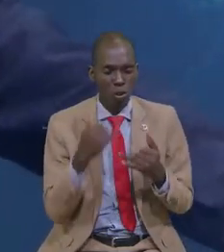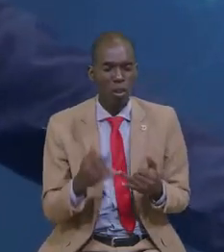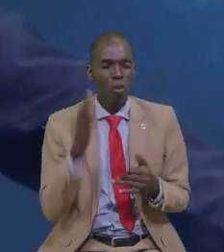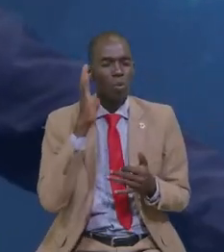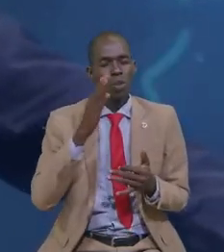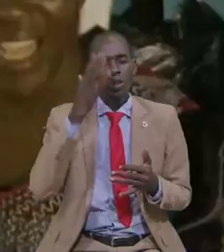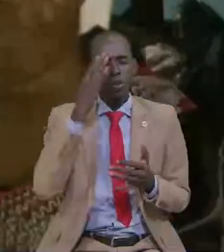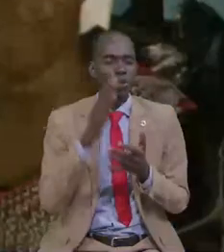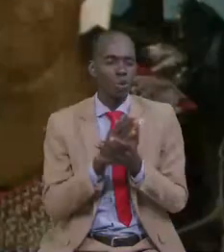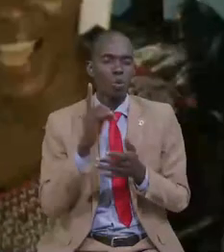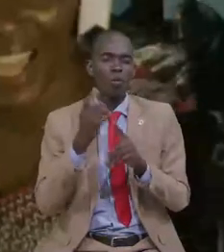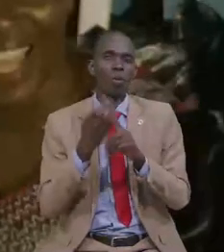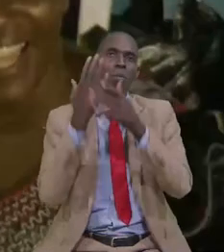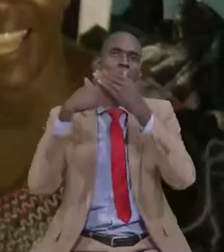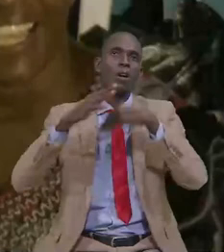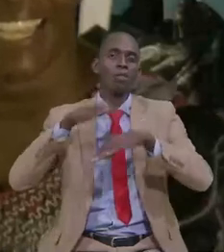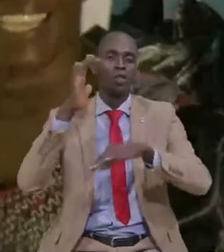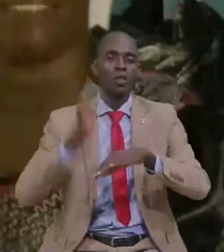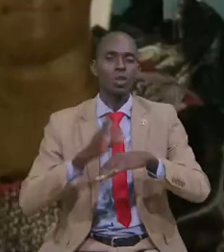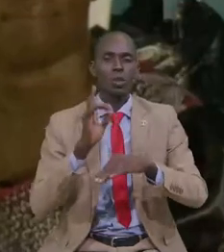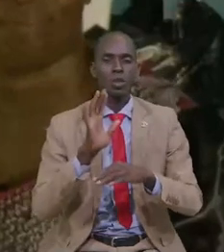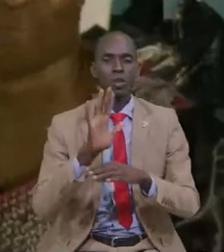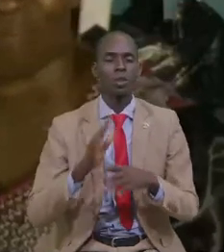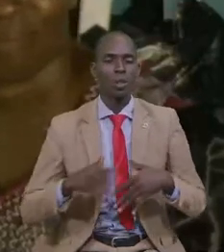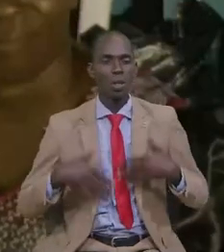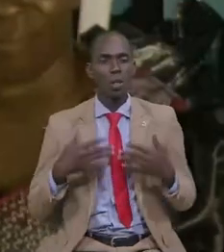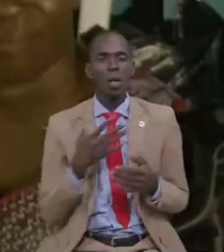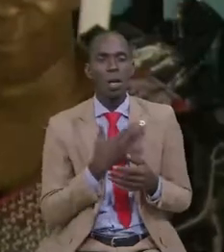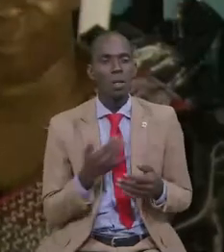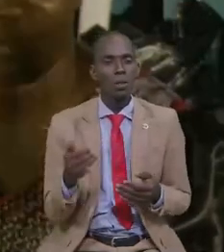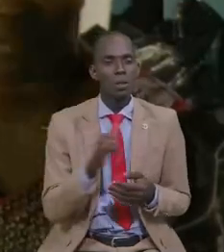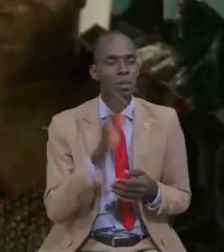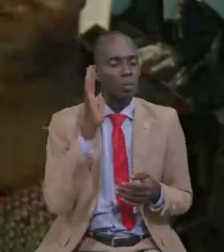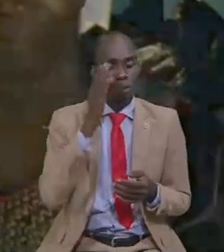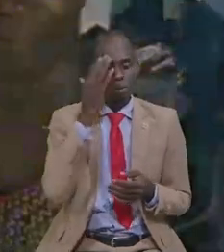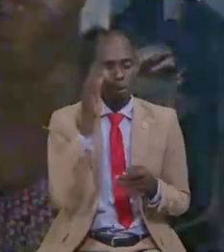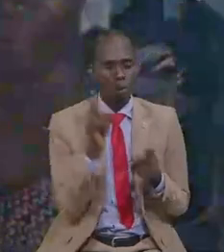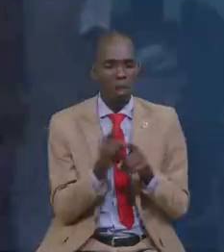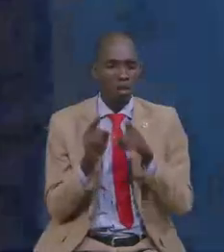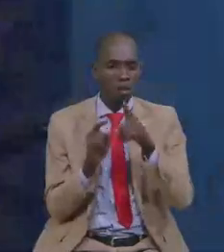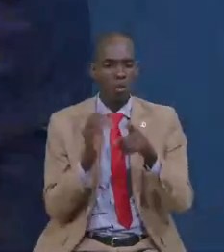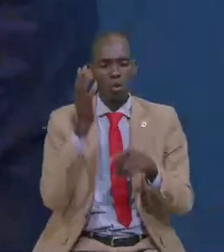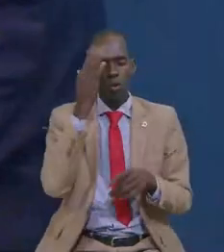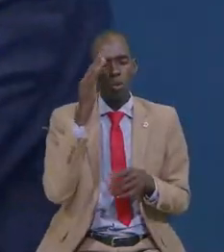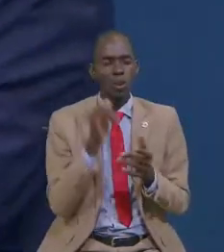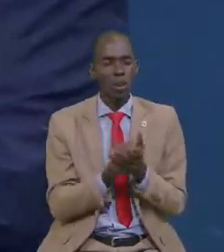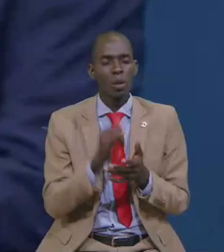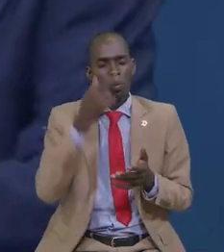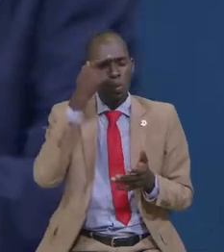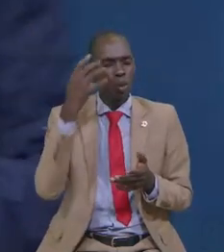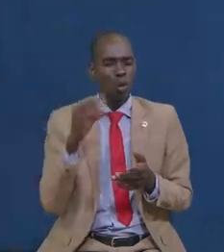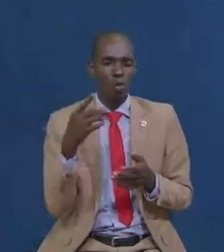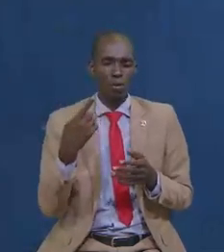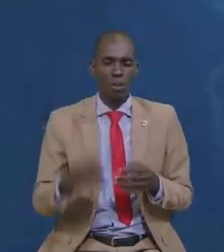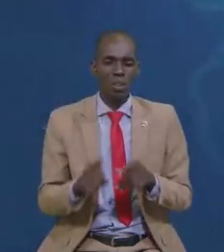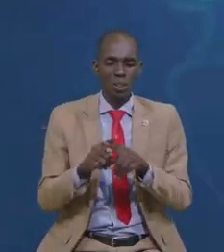que quelqu'un du ciel t'a touché. Ils vont savoir, comme toi, mais tu le sais, à